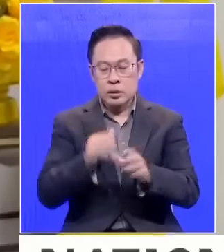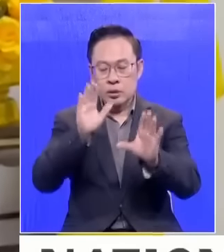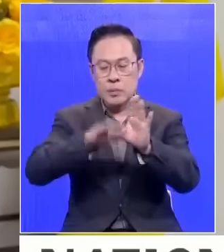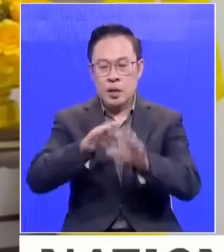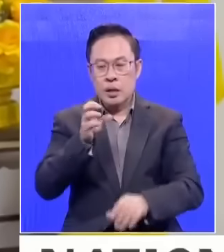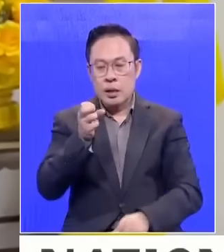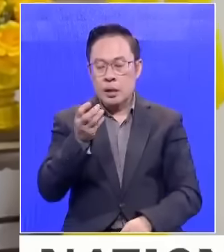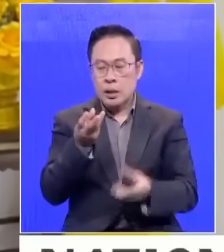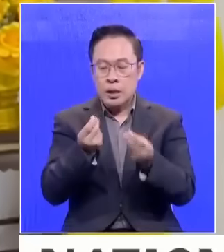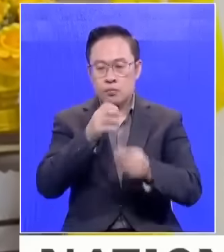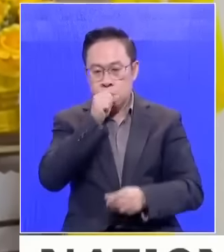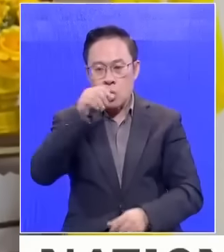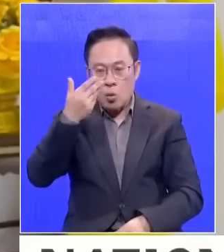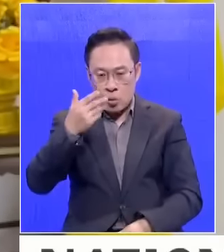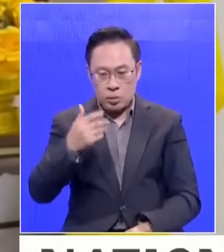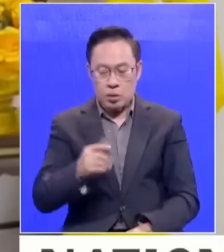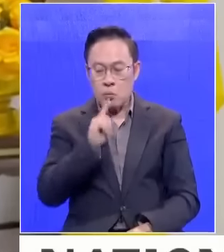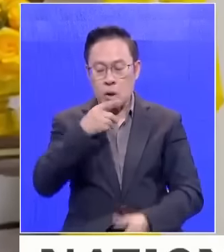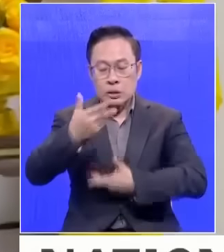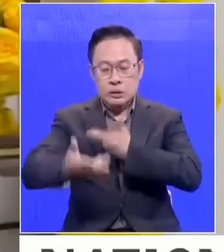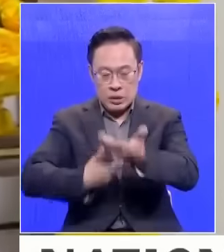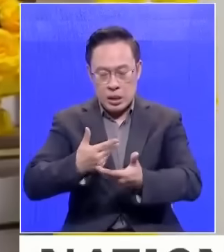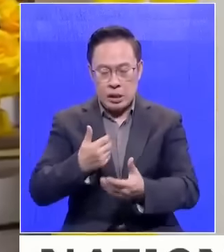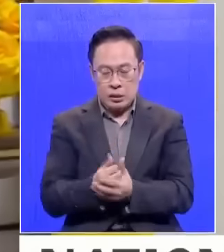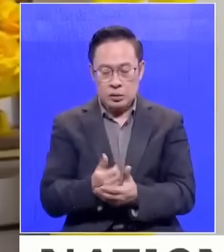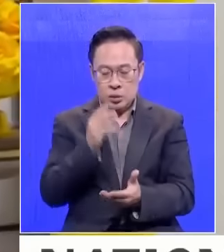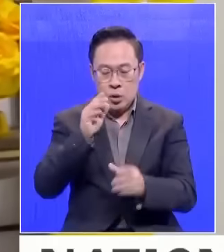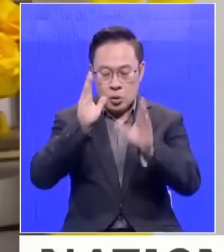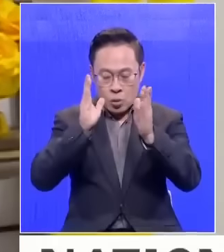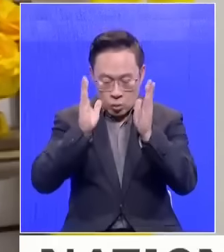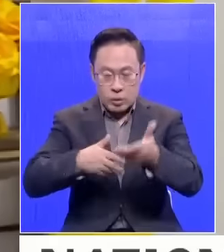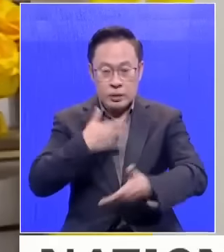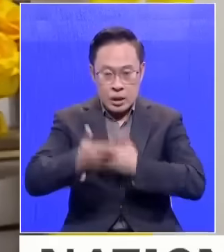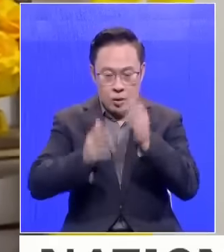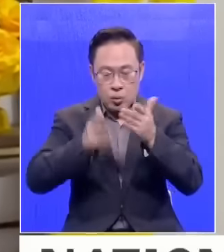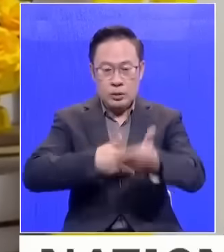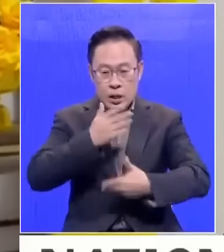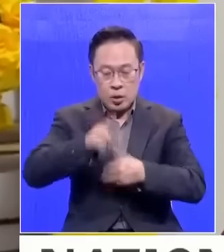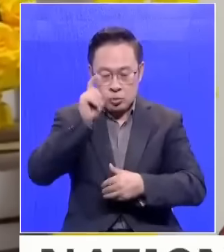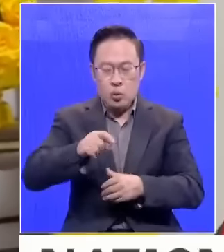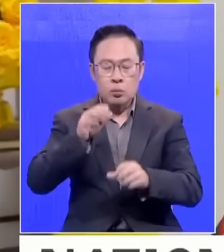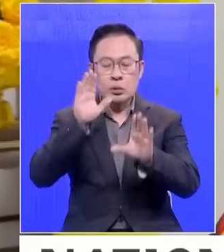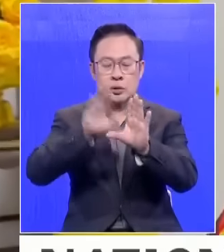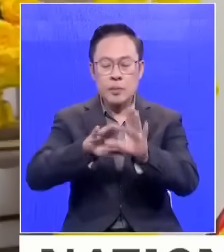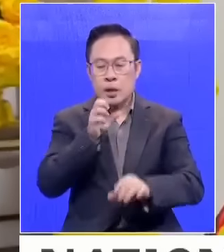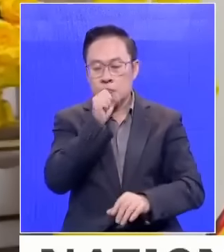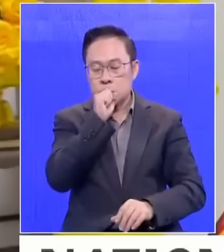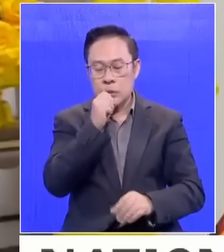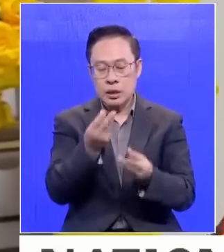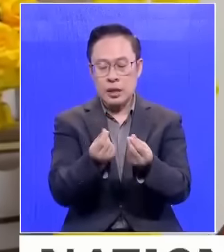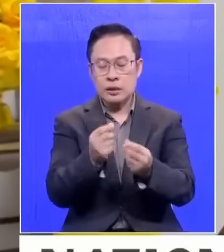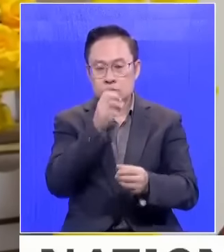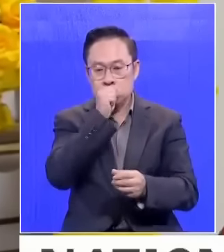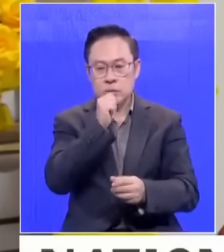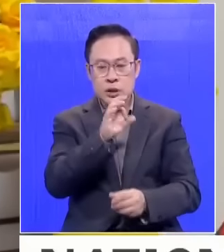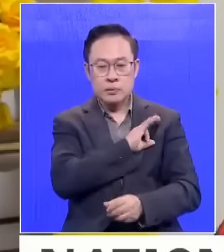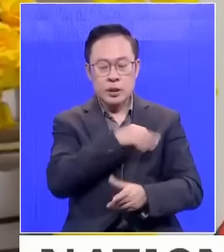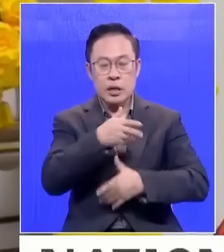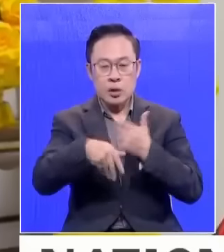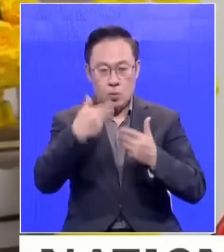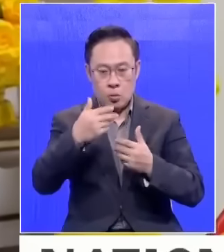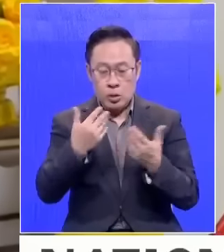ายเนาะการซื้อขายอ่ะคนที่เป็นลูกค้าอาจจะต้องระวังมากกว่าแต่ตอนเนี้ยมันไม่ใช่แค่ลูกค้า